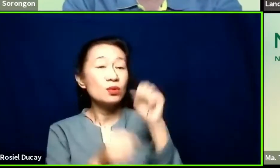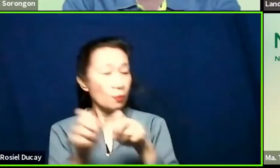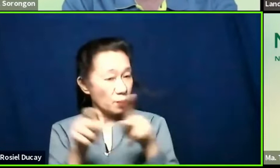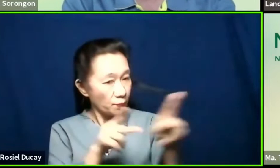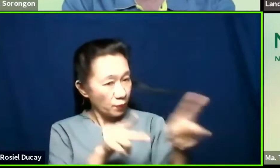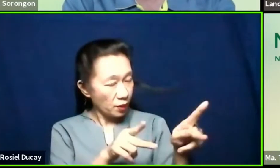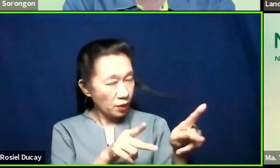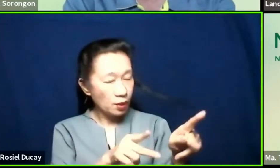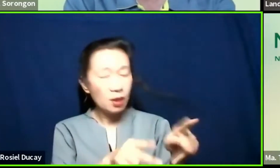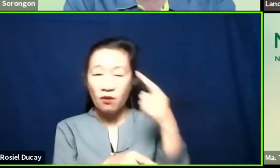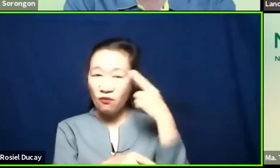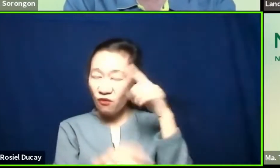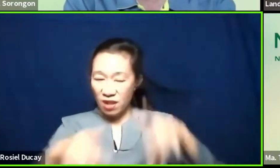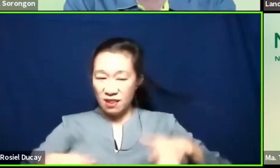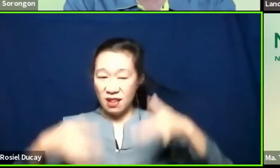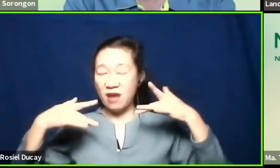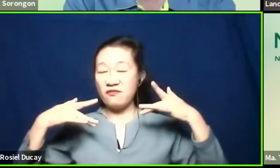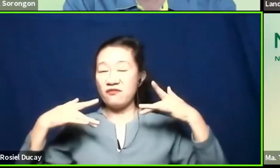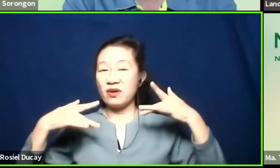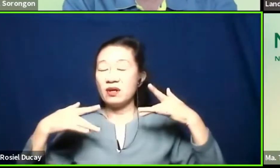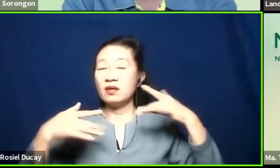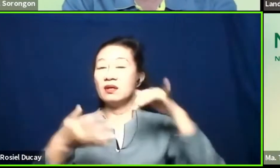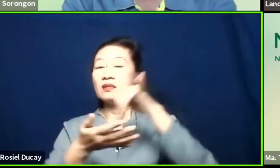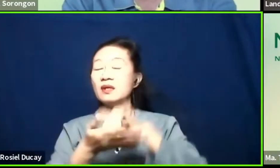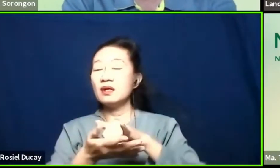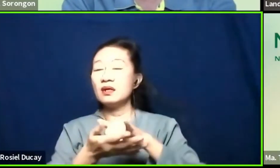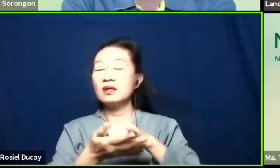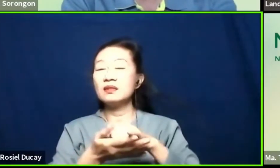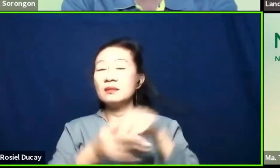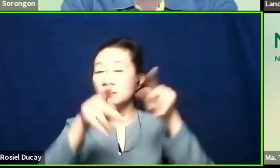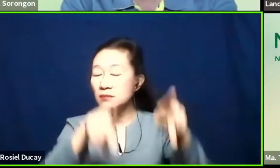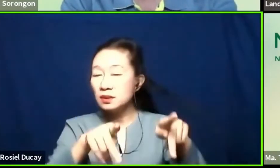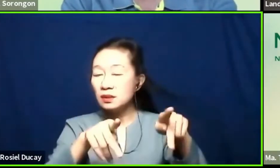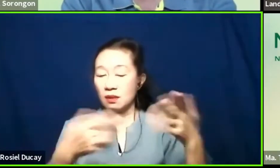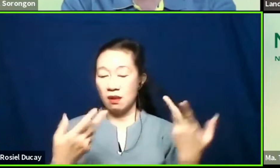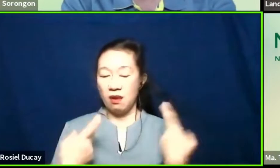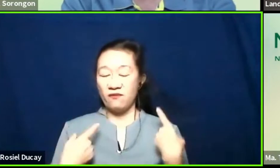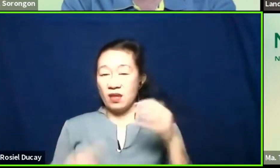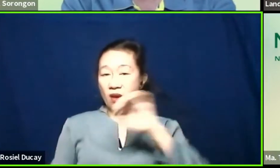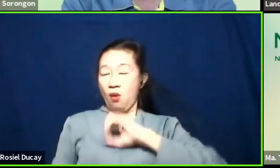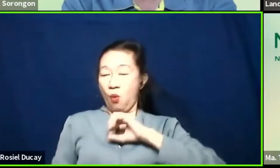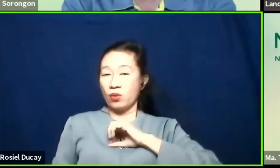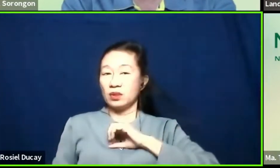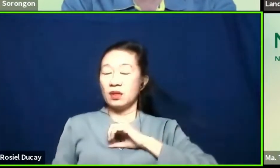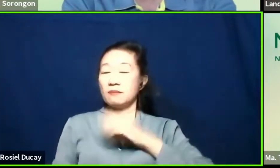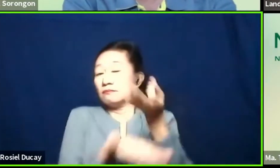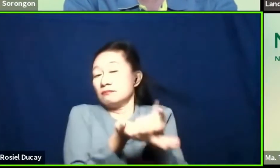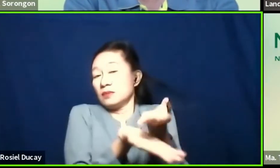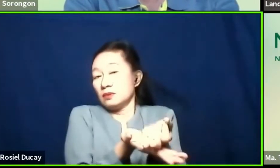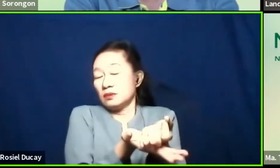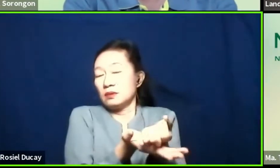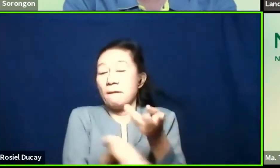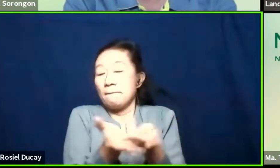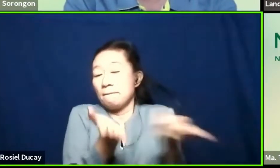siya para sa buhay na siya ay magkakaroon ng sariling kita o sahod